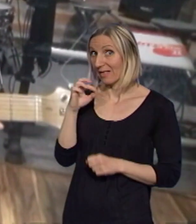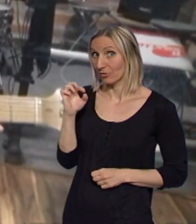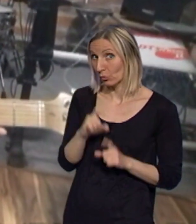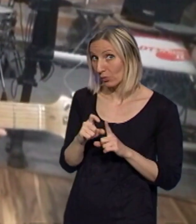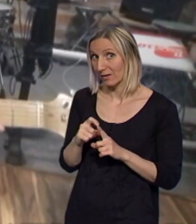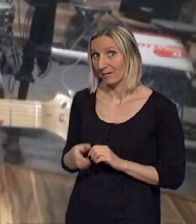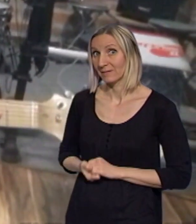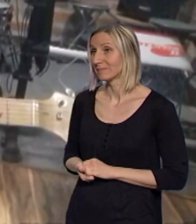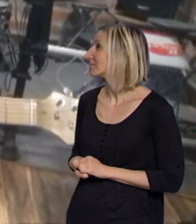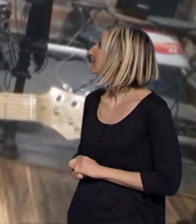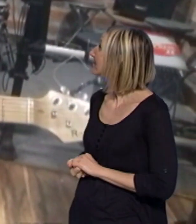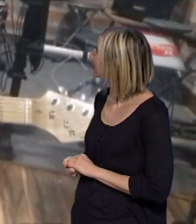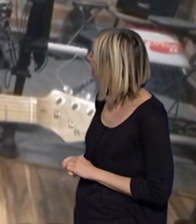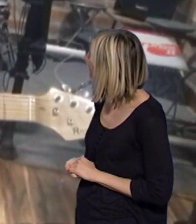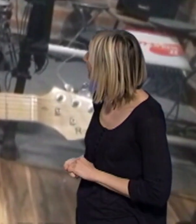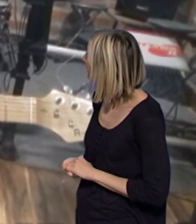A,